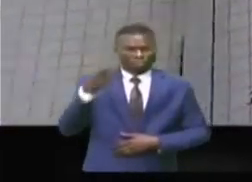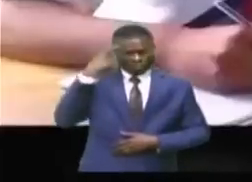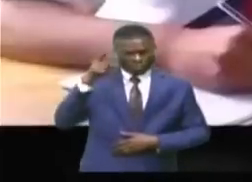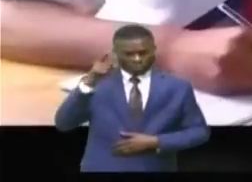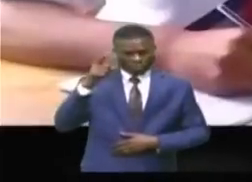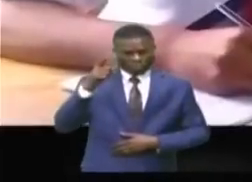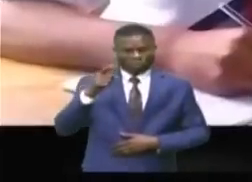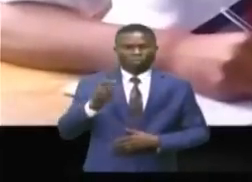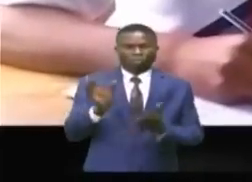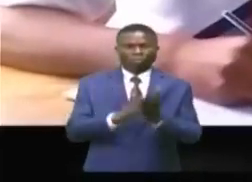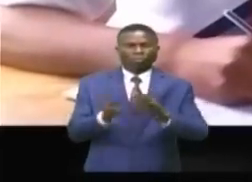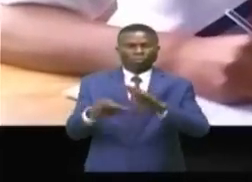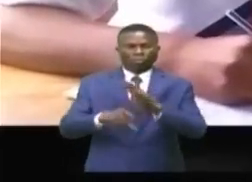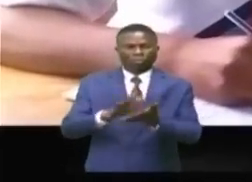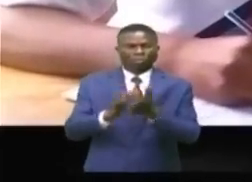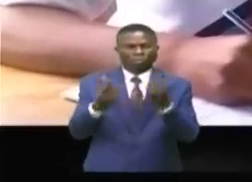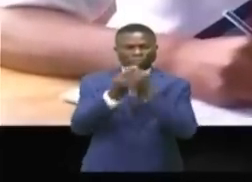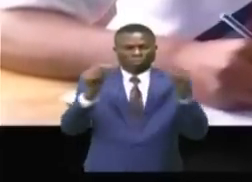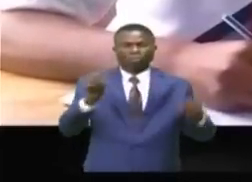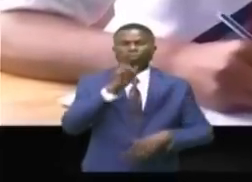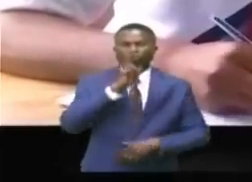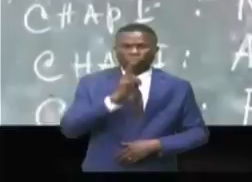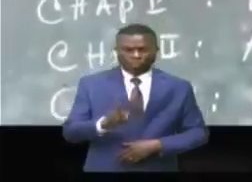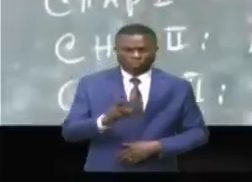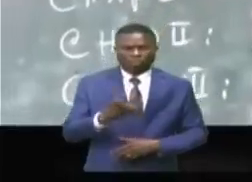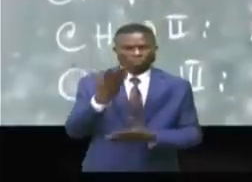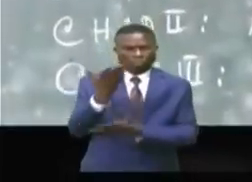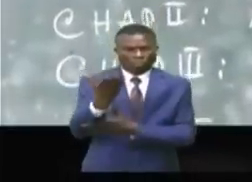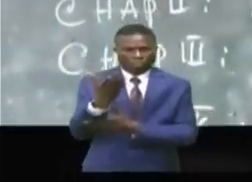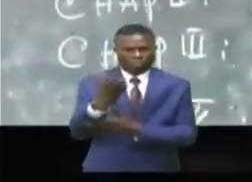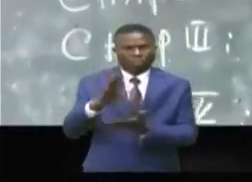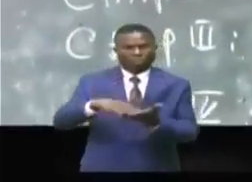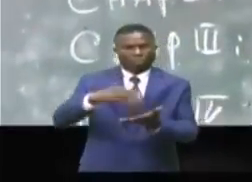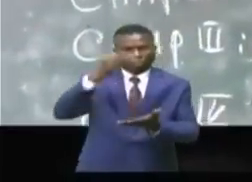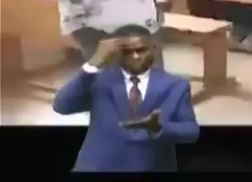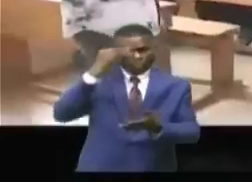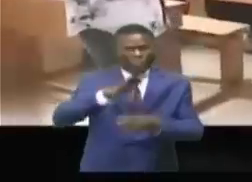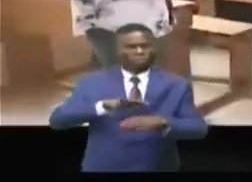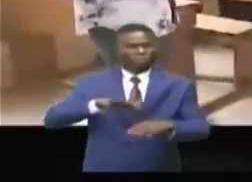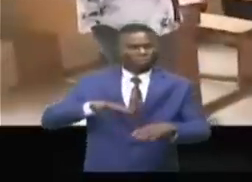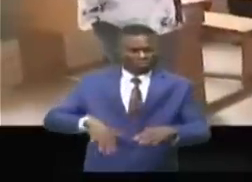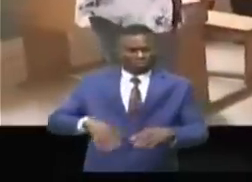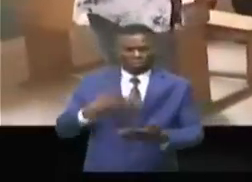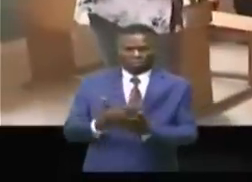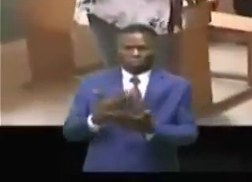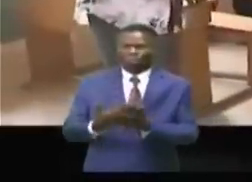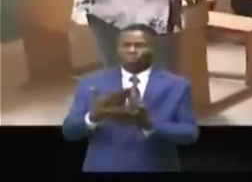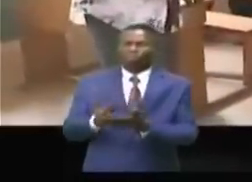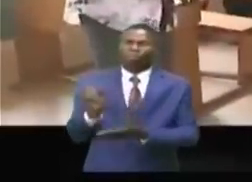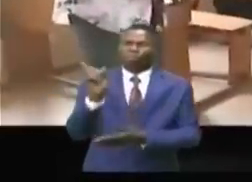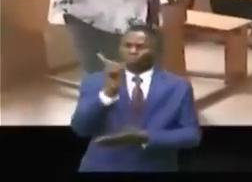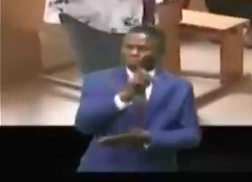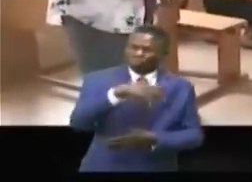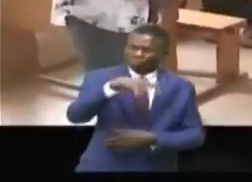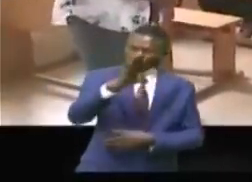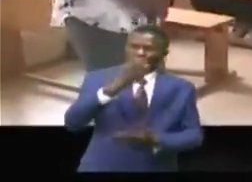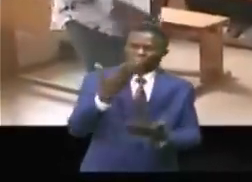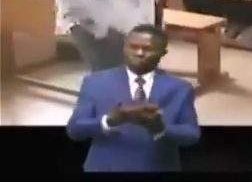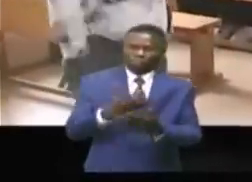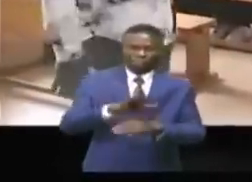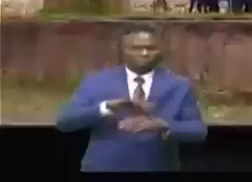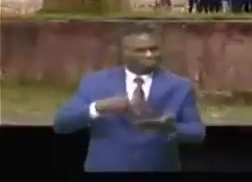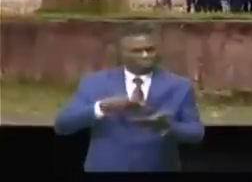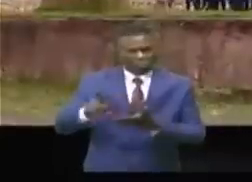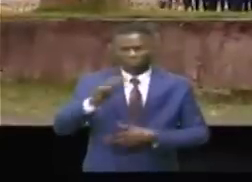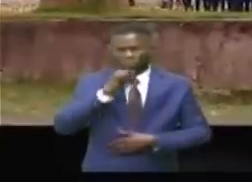l'effectivité de la gratuité. Ils ont invité à cet effet les élèves retardataires à vite regagner l'école car le retard ne paye